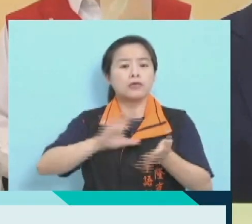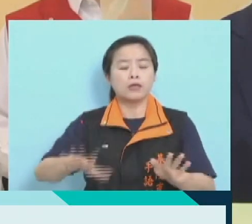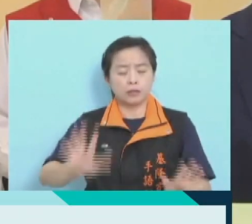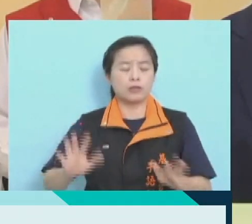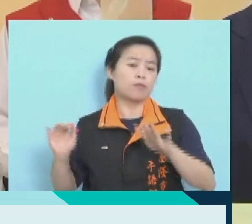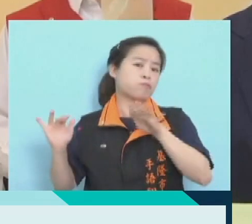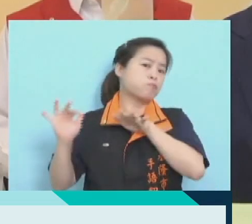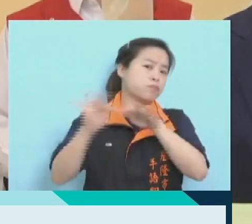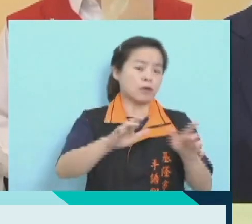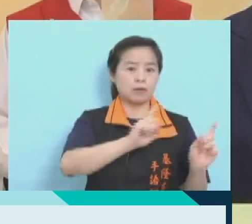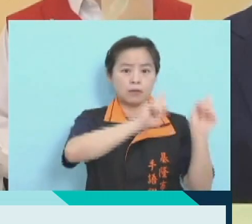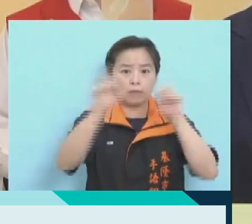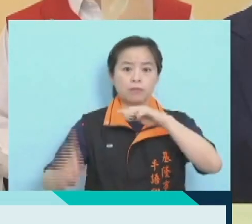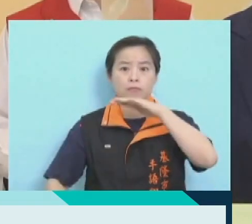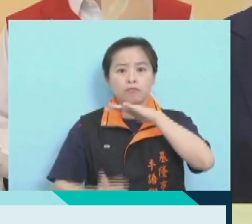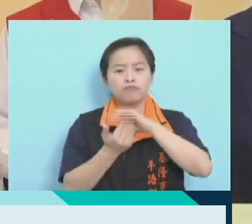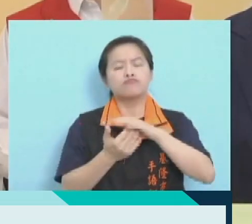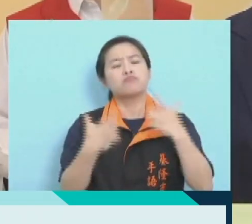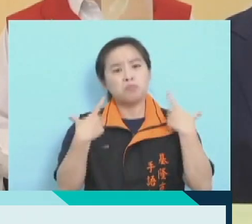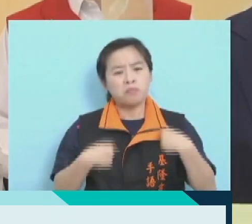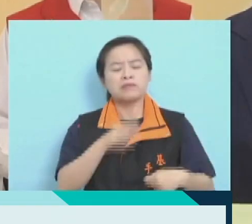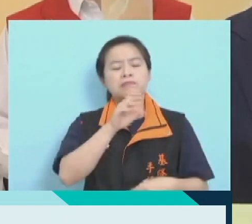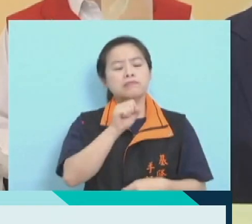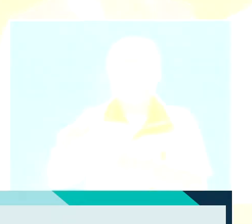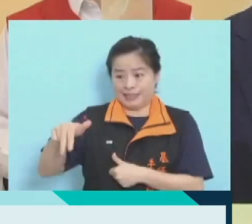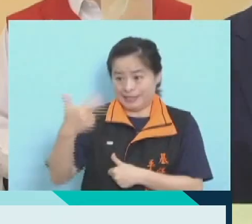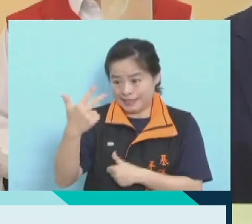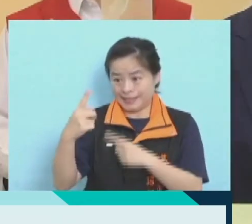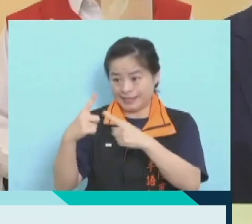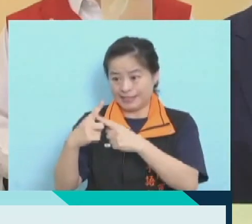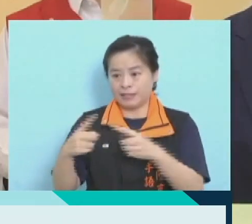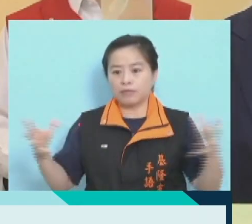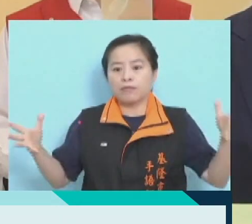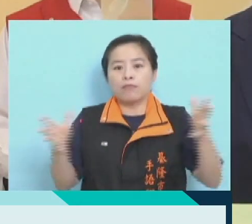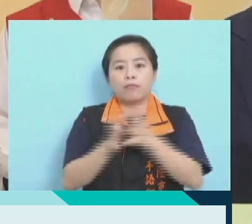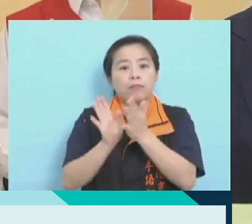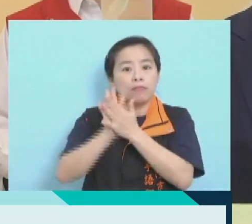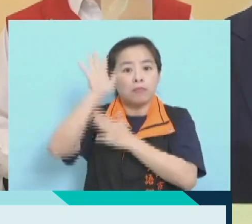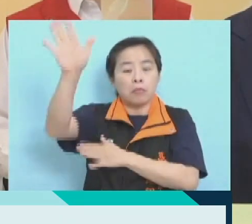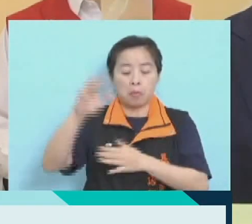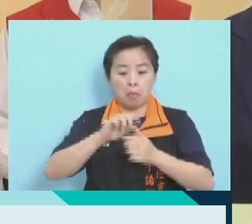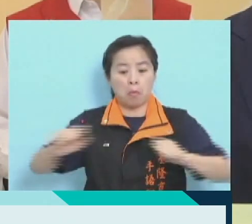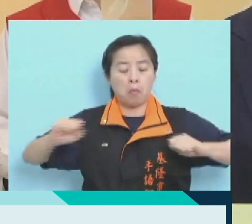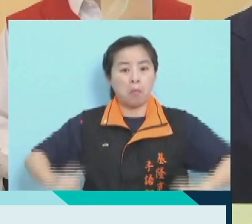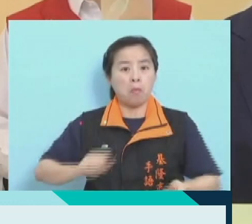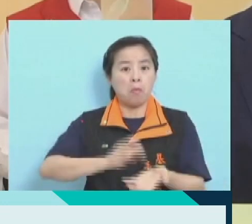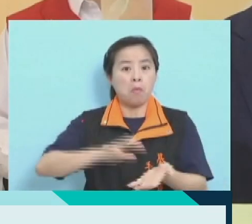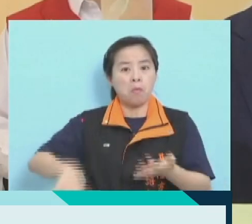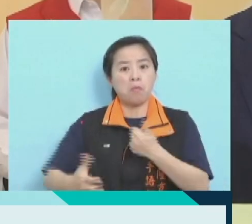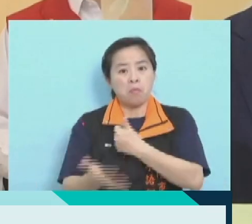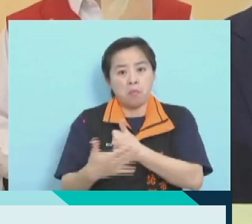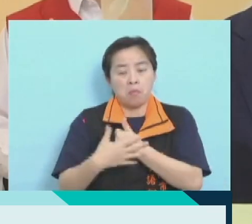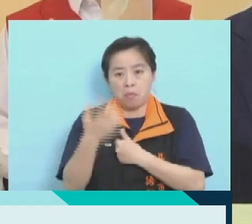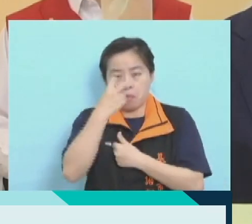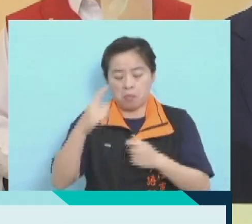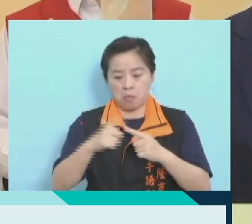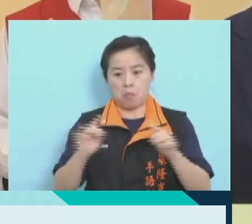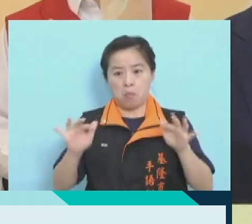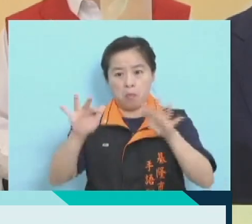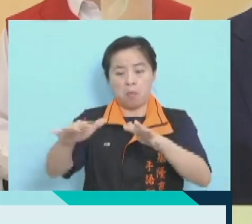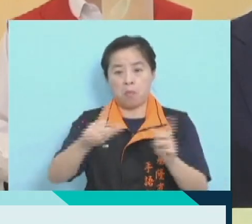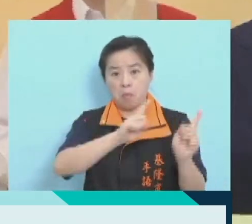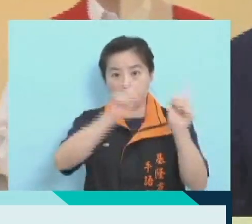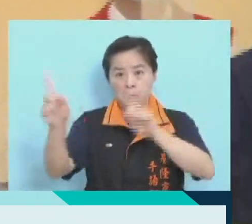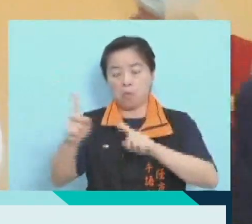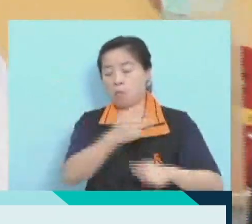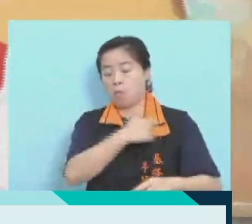PCR 采检量能是一天140例，那未来长庚医院一天这个检测的一个量能就可以